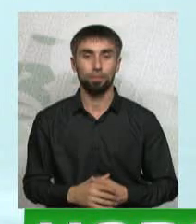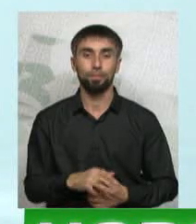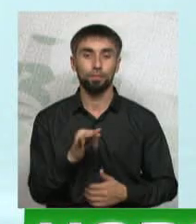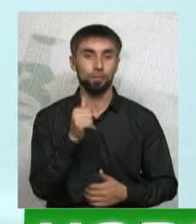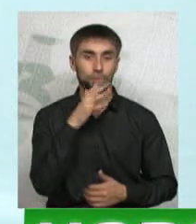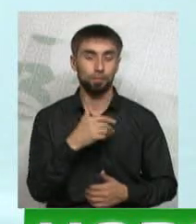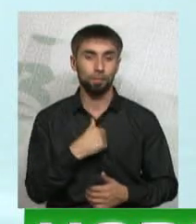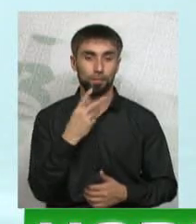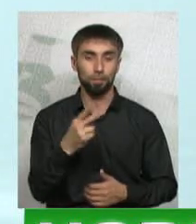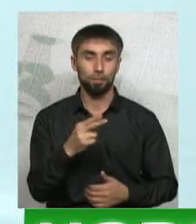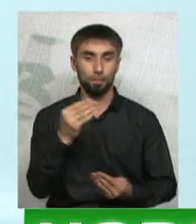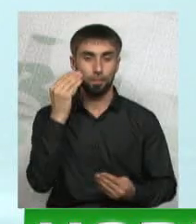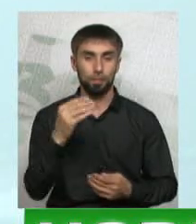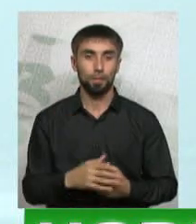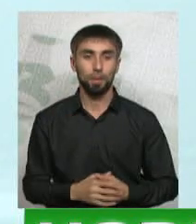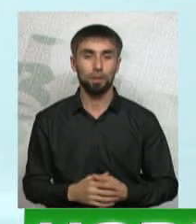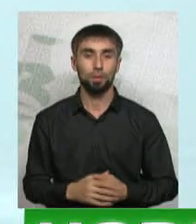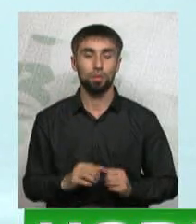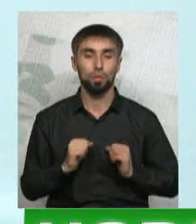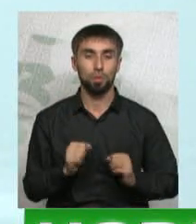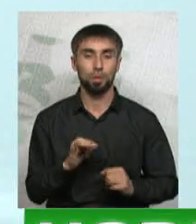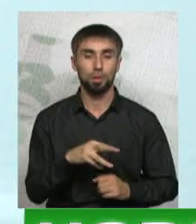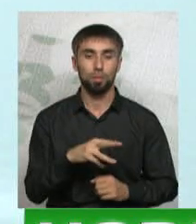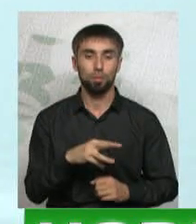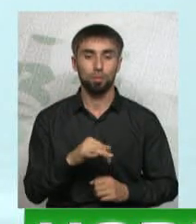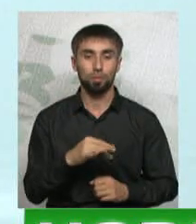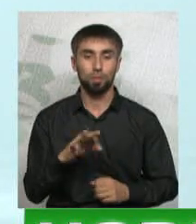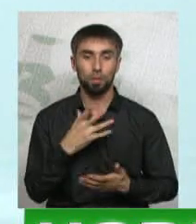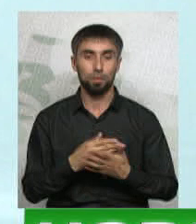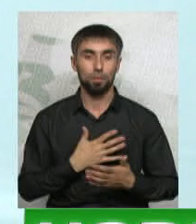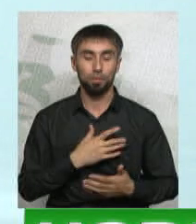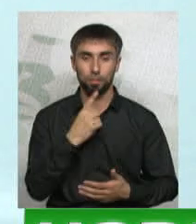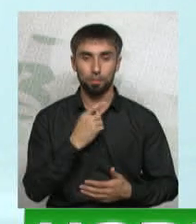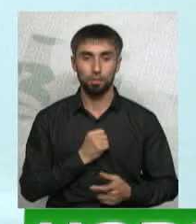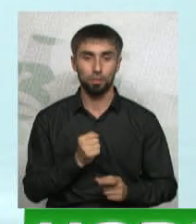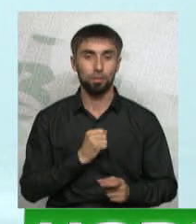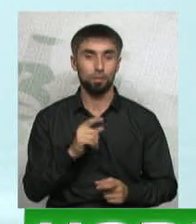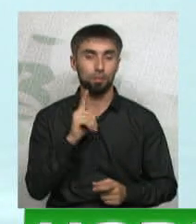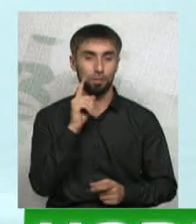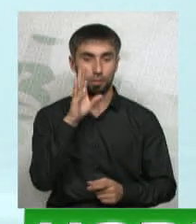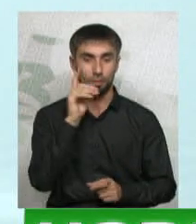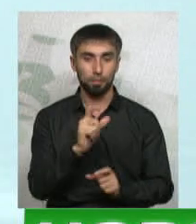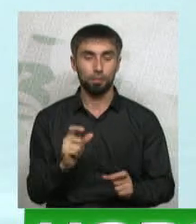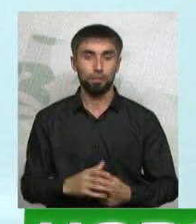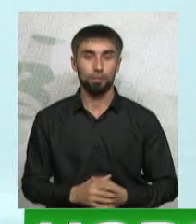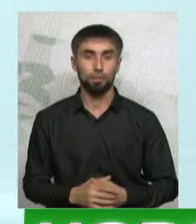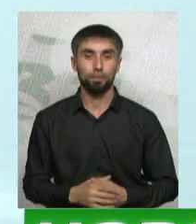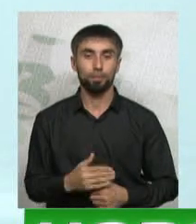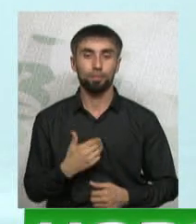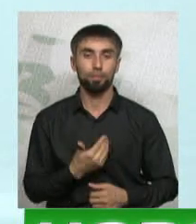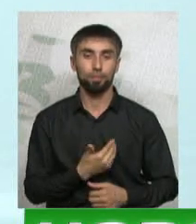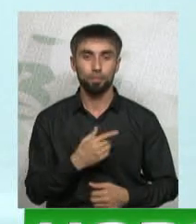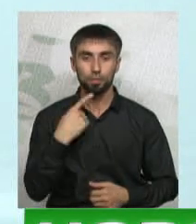когда я вижу примеры героизма и мужества наших солдат, молодых парней, мне